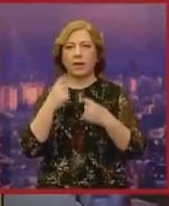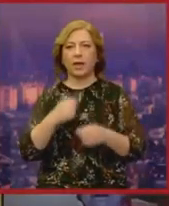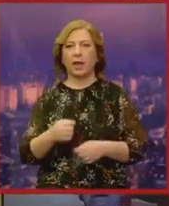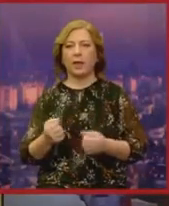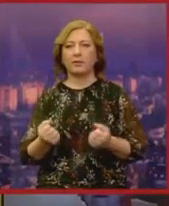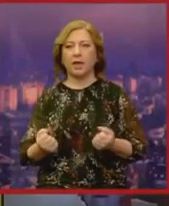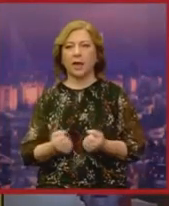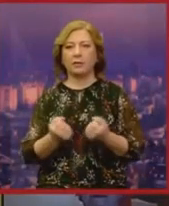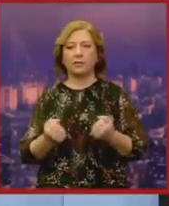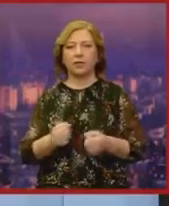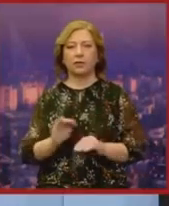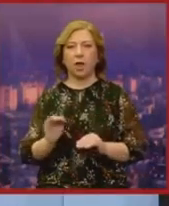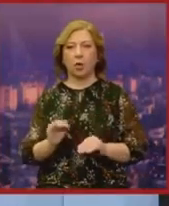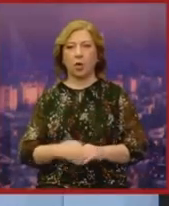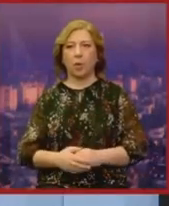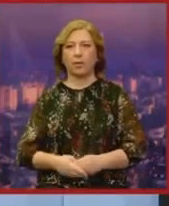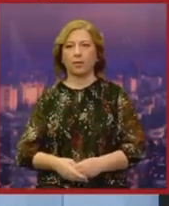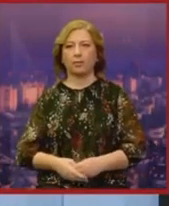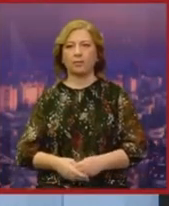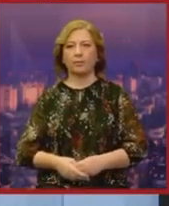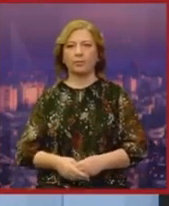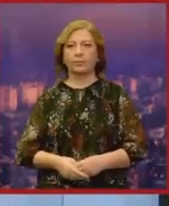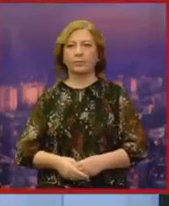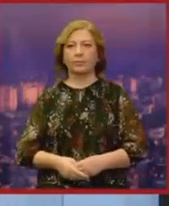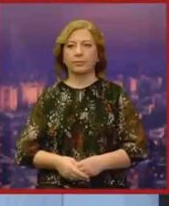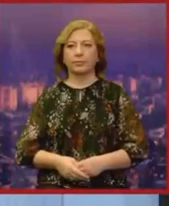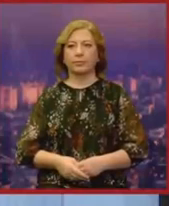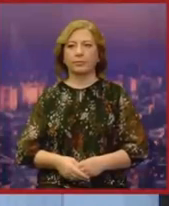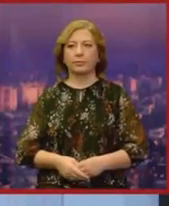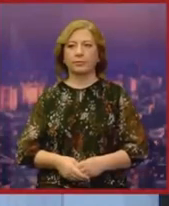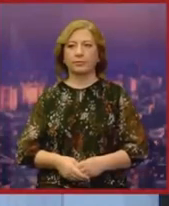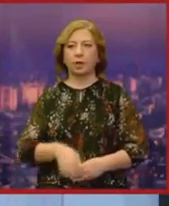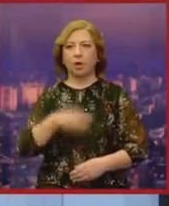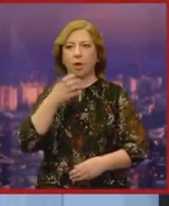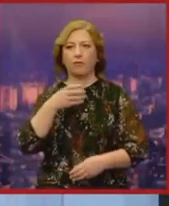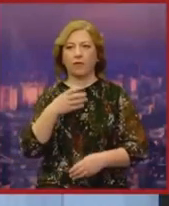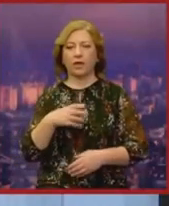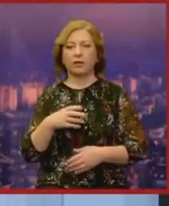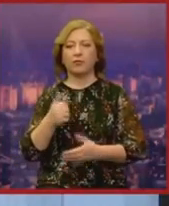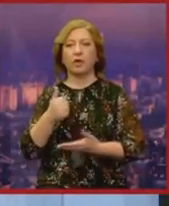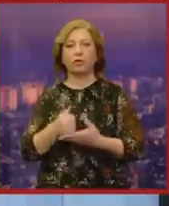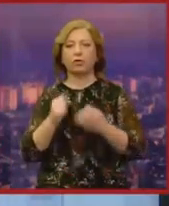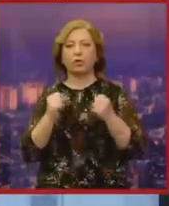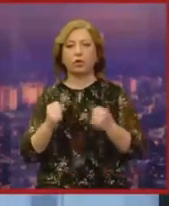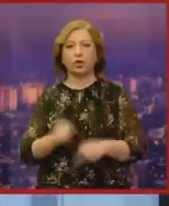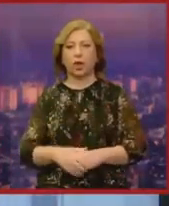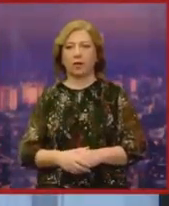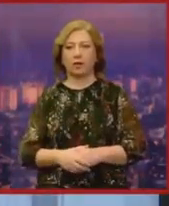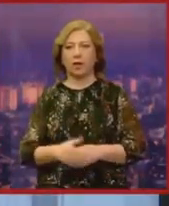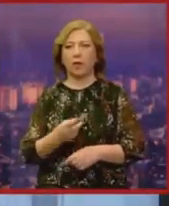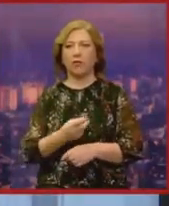lucrul cu copiii și calitatea actului didactic. Conferința din această seară a fost un real succes. Foarte multe persoane